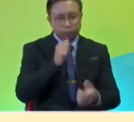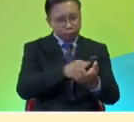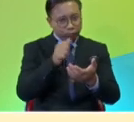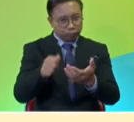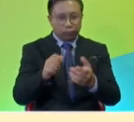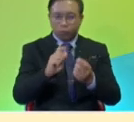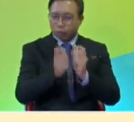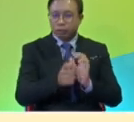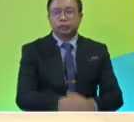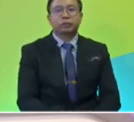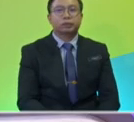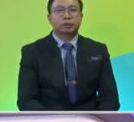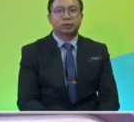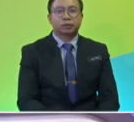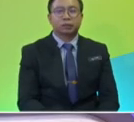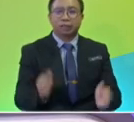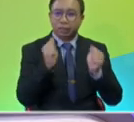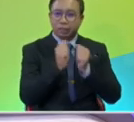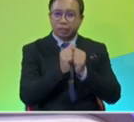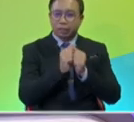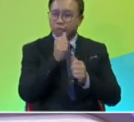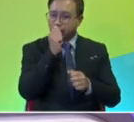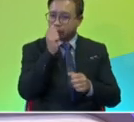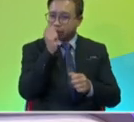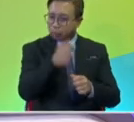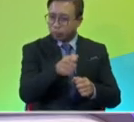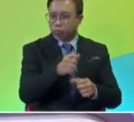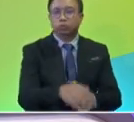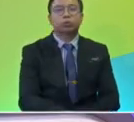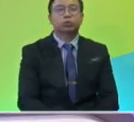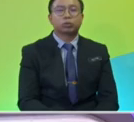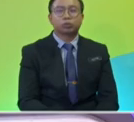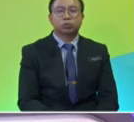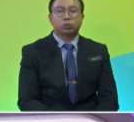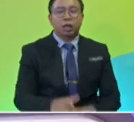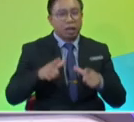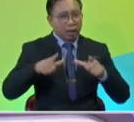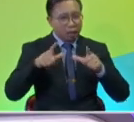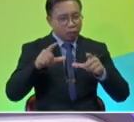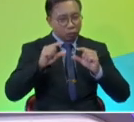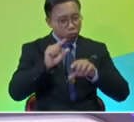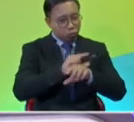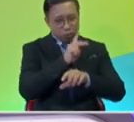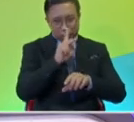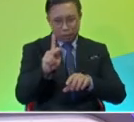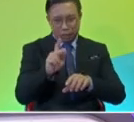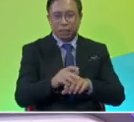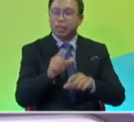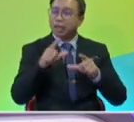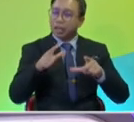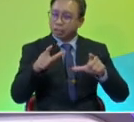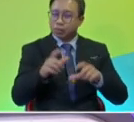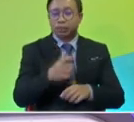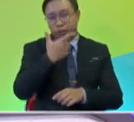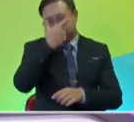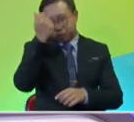mainkan kayu tiktok kita ni adalah dengan kita mengetukkan mengetukkan kayu dia ni menggunakan dia punya kayulah sebab